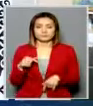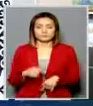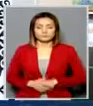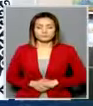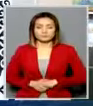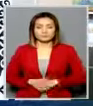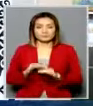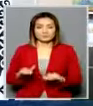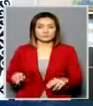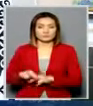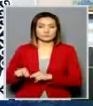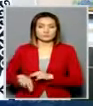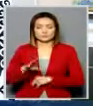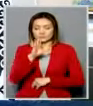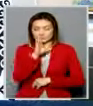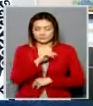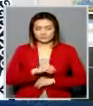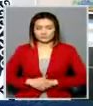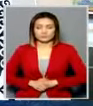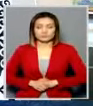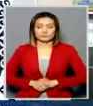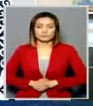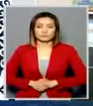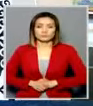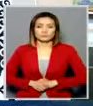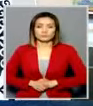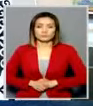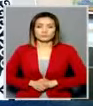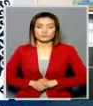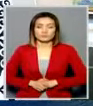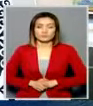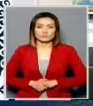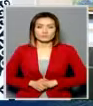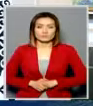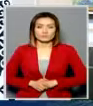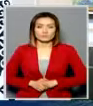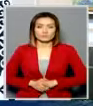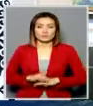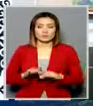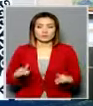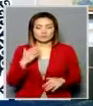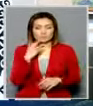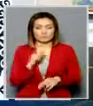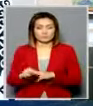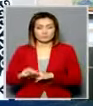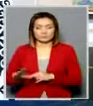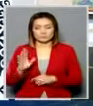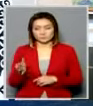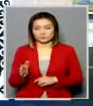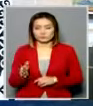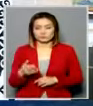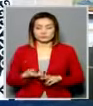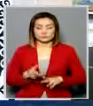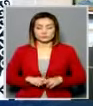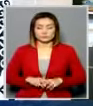жалпы есептің шығарылуын болсын, оның әдіс тәсілін болсын, үйреніп өздерінің бойынан өткізгені дұрыс деп ойлаймыз.